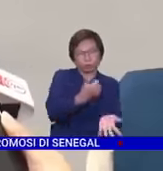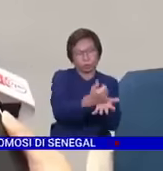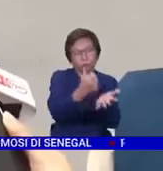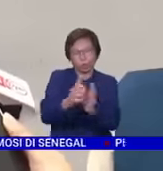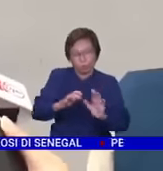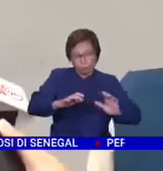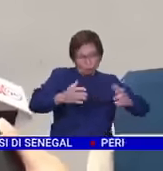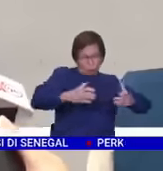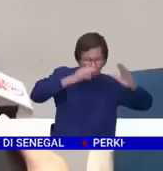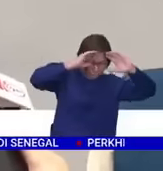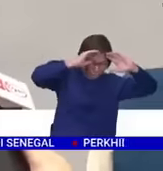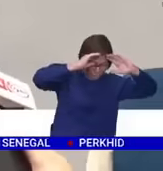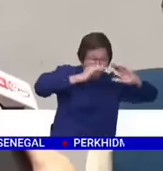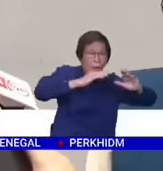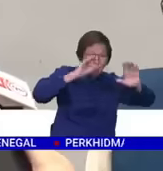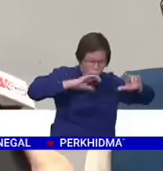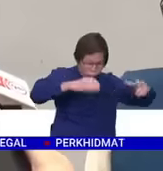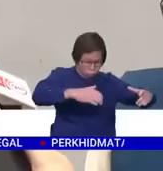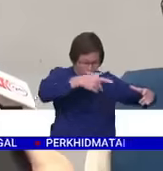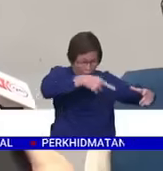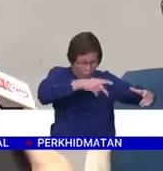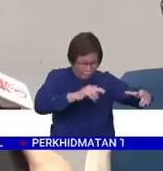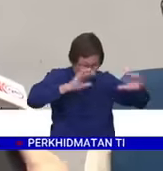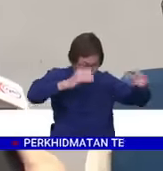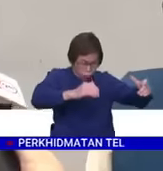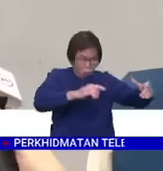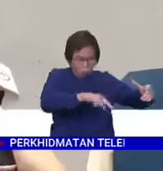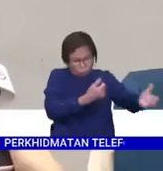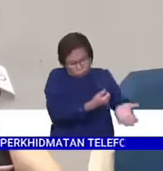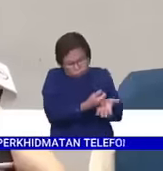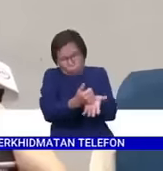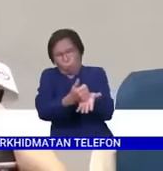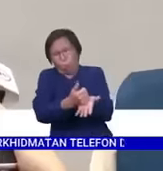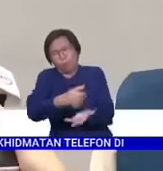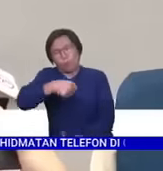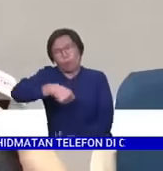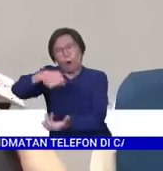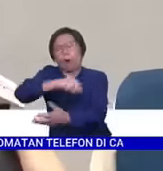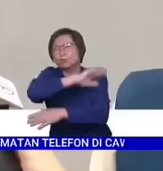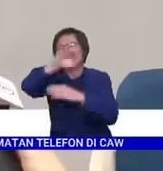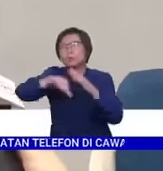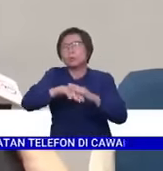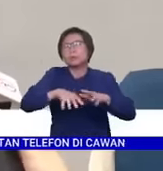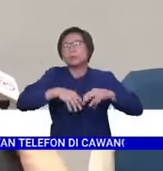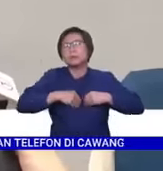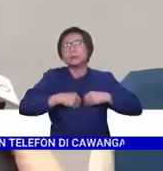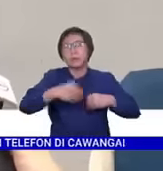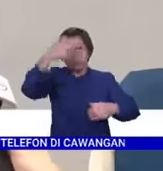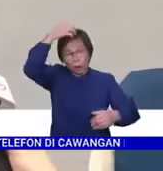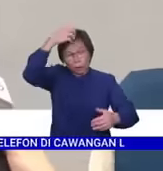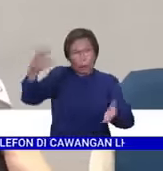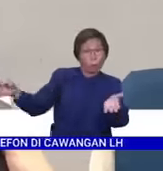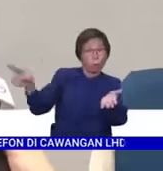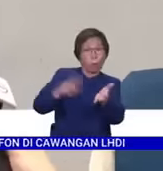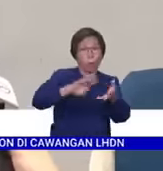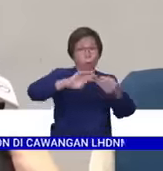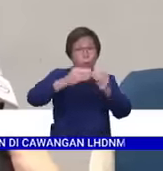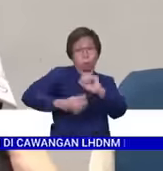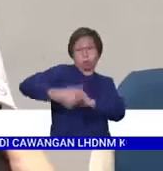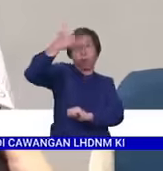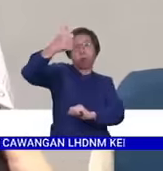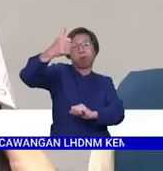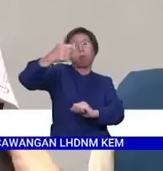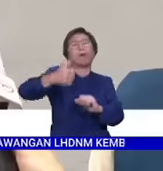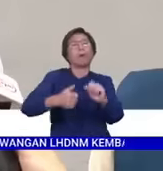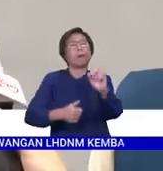oleh skuad prihatin negara dan daripada jumlah yang keseluruhan yang kita terima selango mencatatkan angka yang paling tinggi